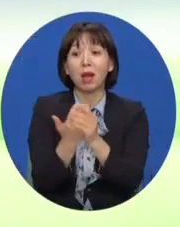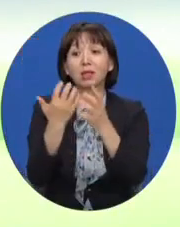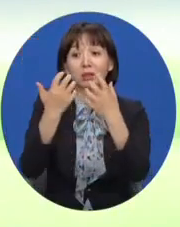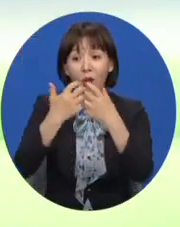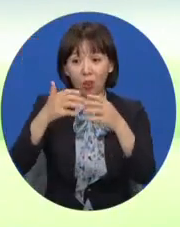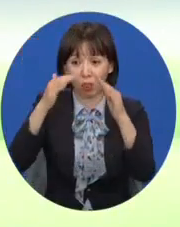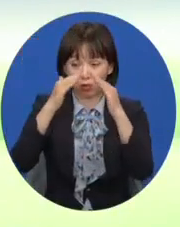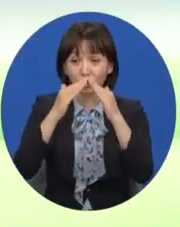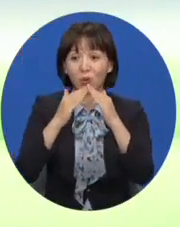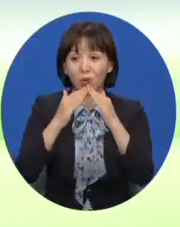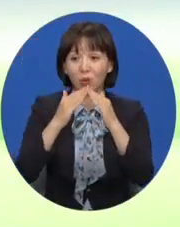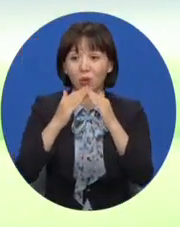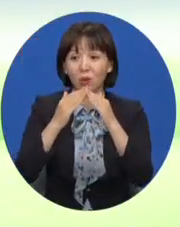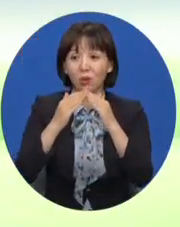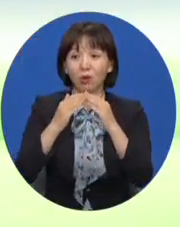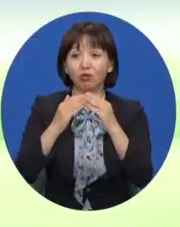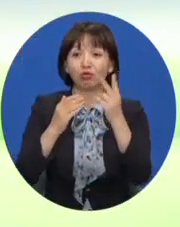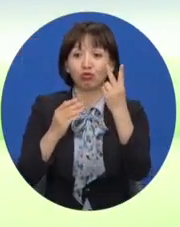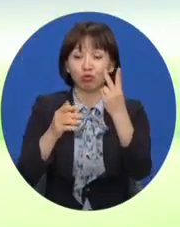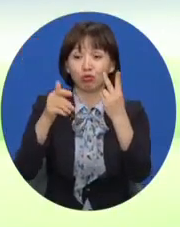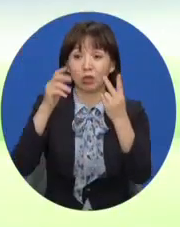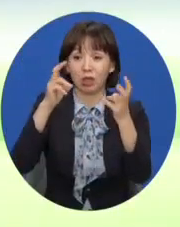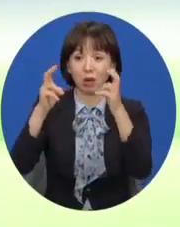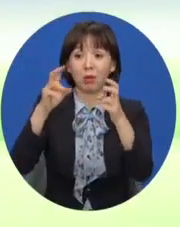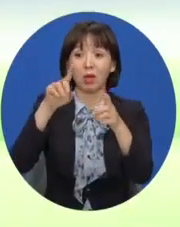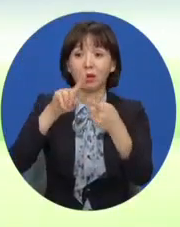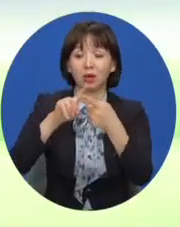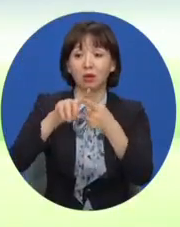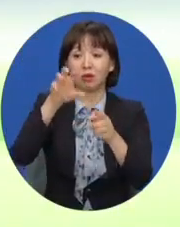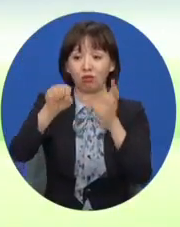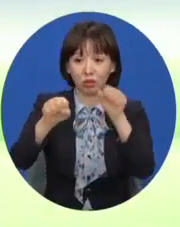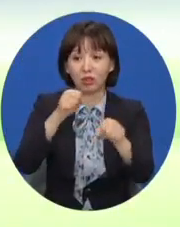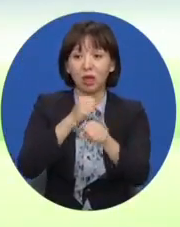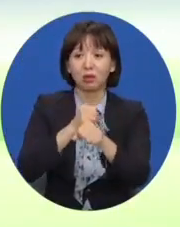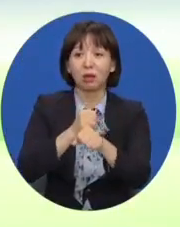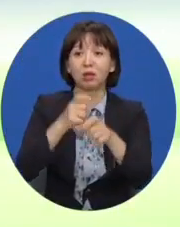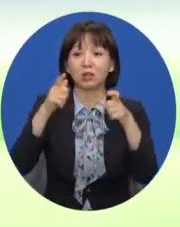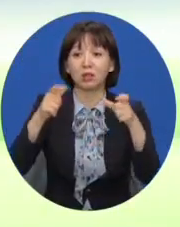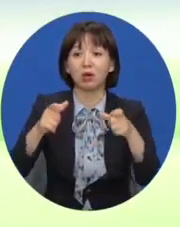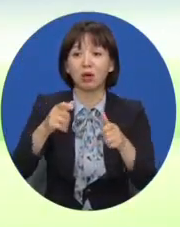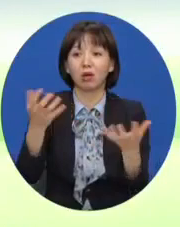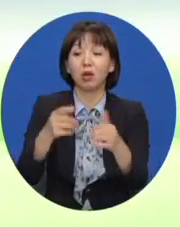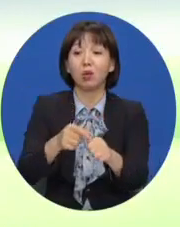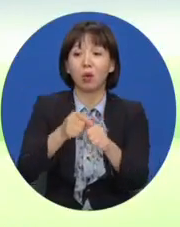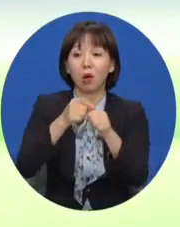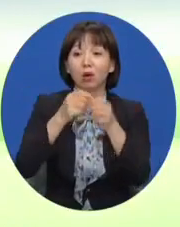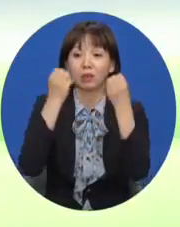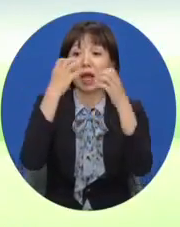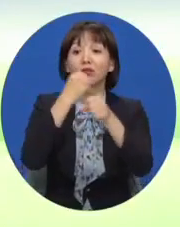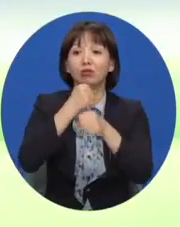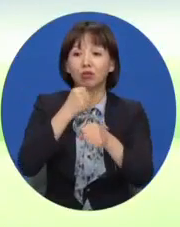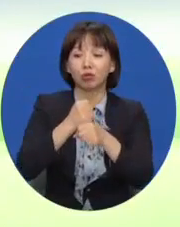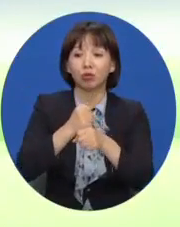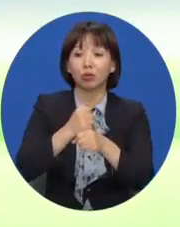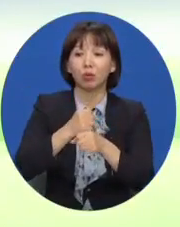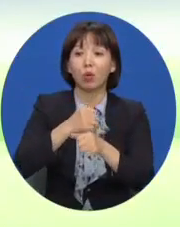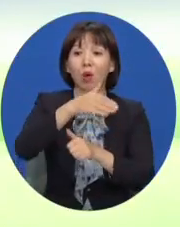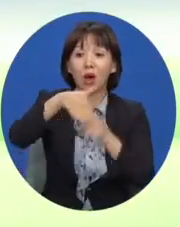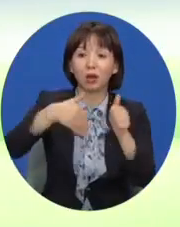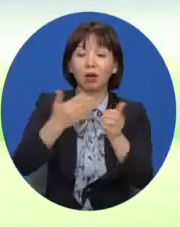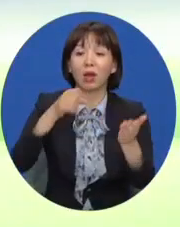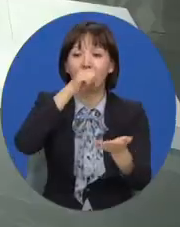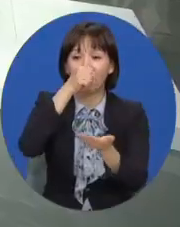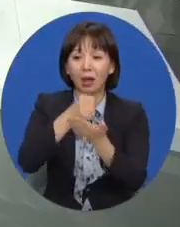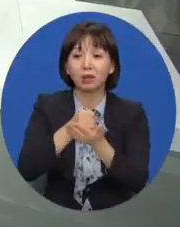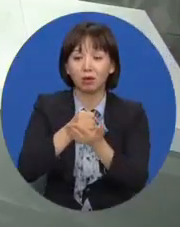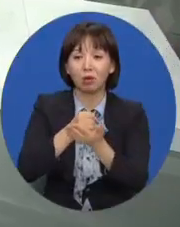두 기업을 유치해서 지역의 고용 창출 또 원만한 이런 환경에 맞는 그런 기업을